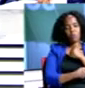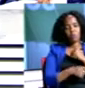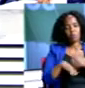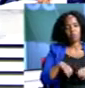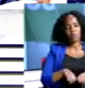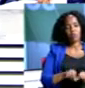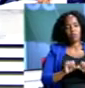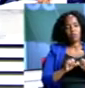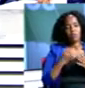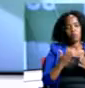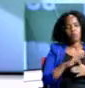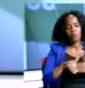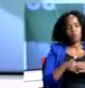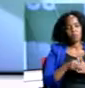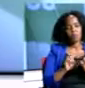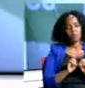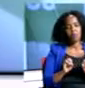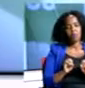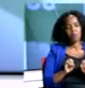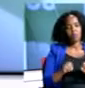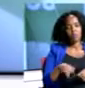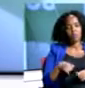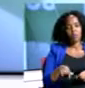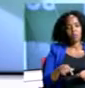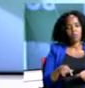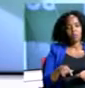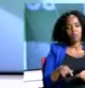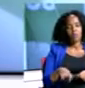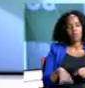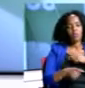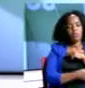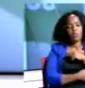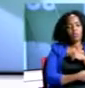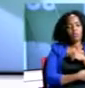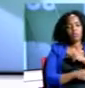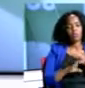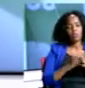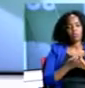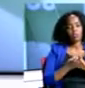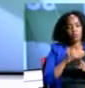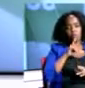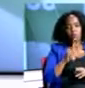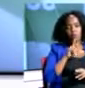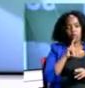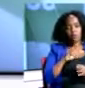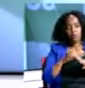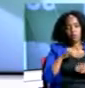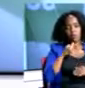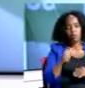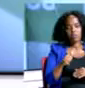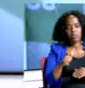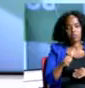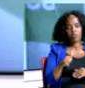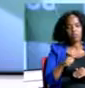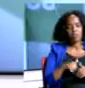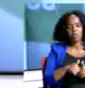baye negative te shakin wanti tin qoracha jurkunu yudugamo dugamiti sadarka mana